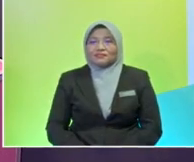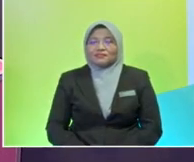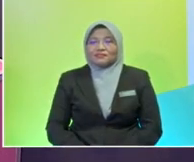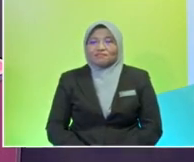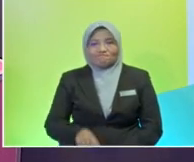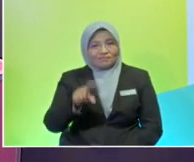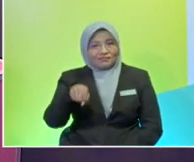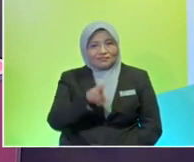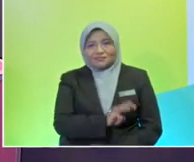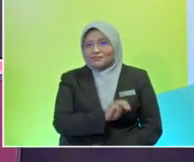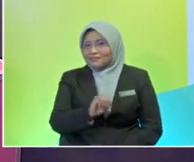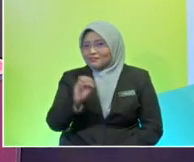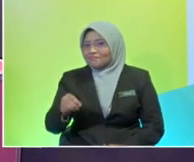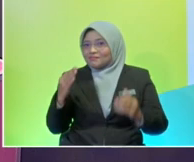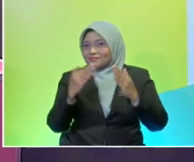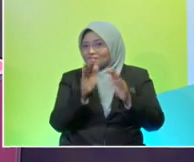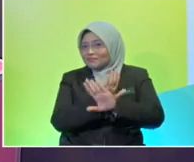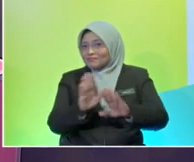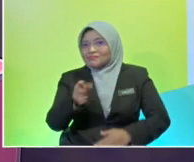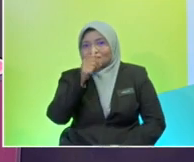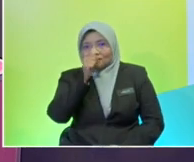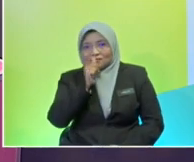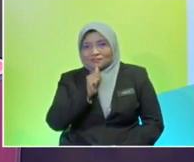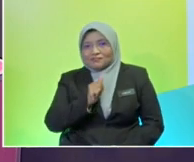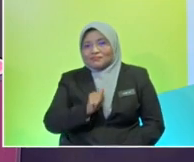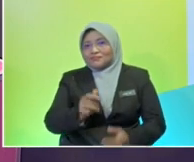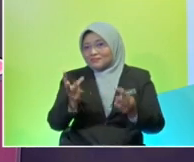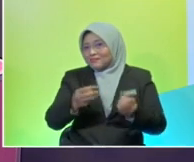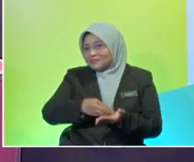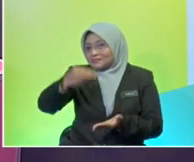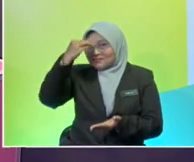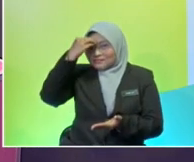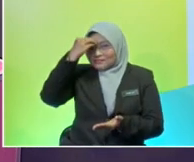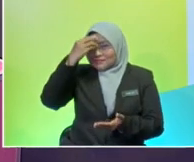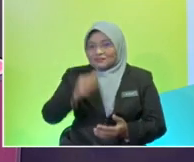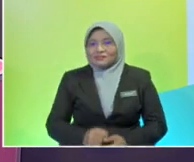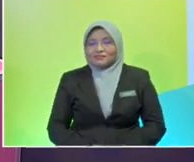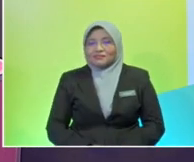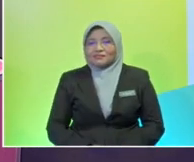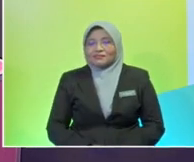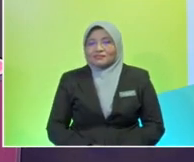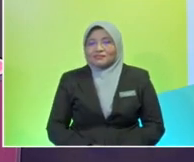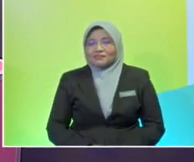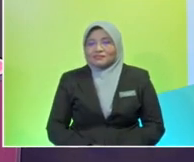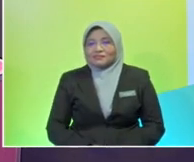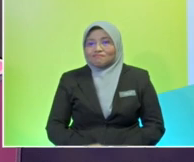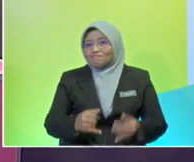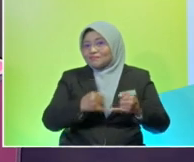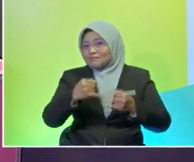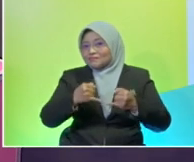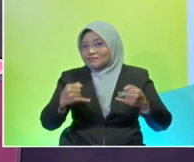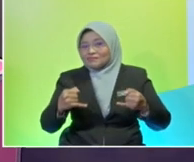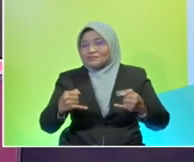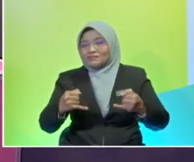murid-murid di rumah semua ada tak sabar-sabar nak belajar tentang Apa itu Cuaca dan jenis-jenis cuaca yang Cikgu asli Ini adalah sebuah kan tadi